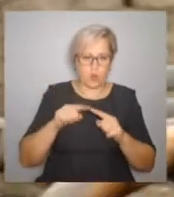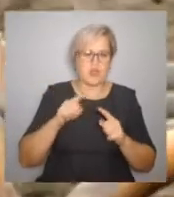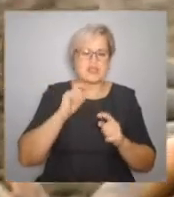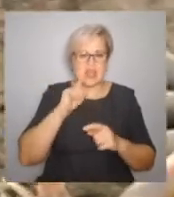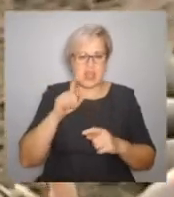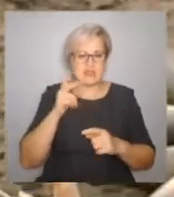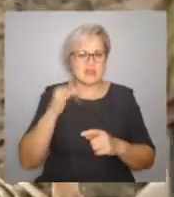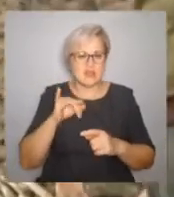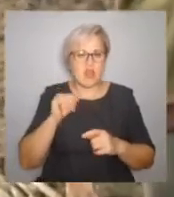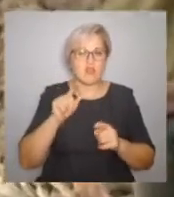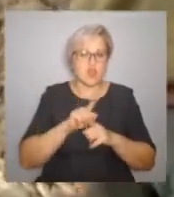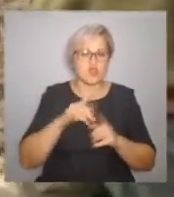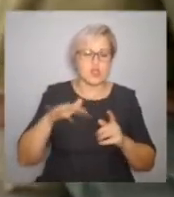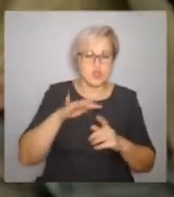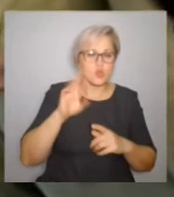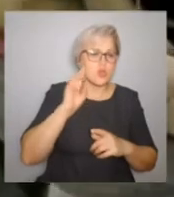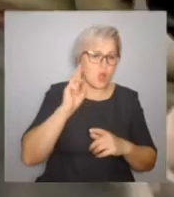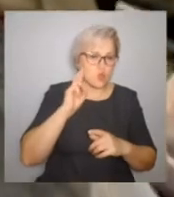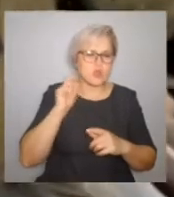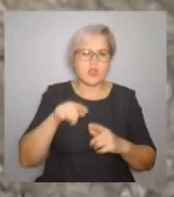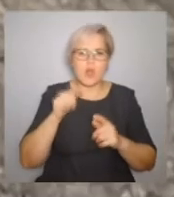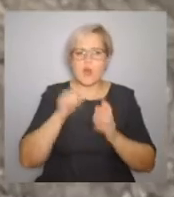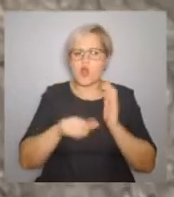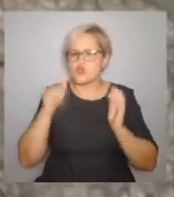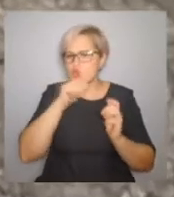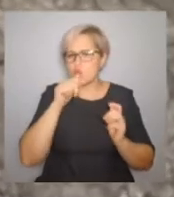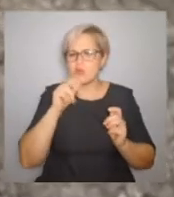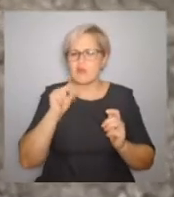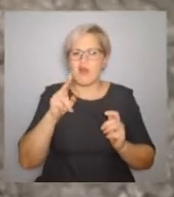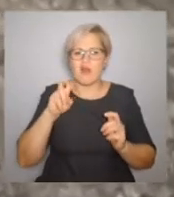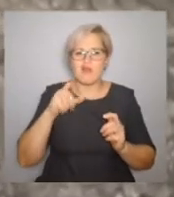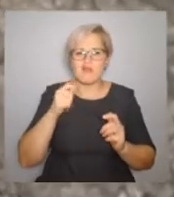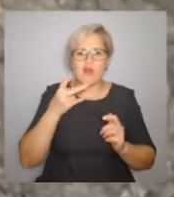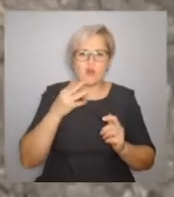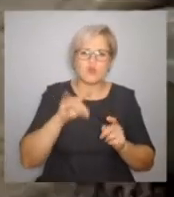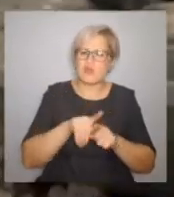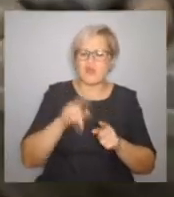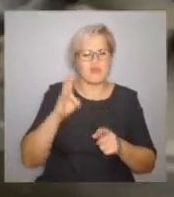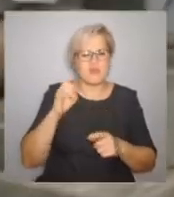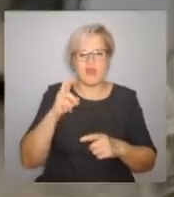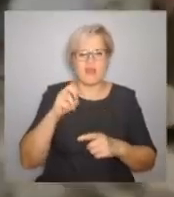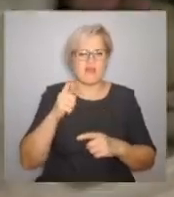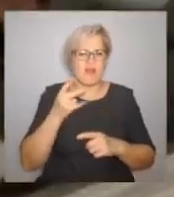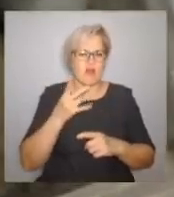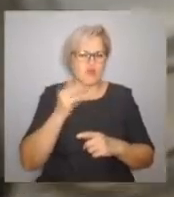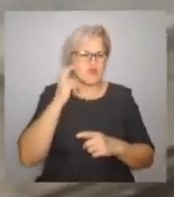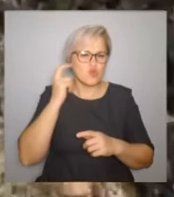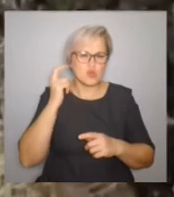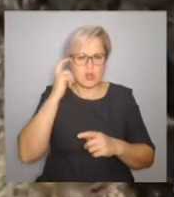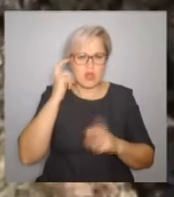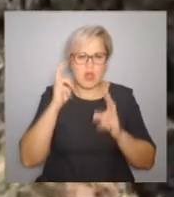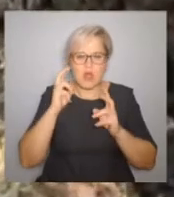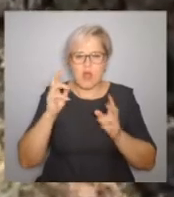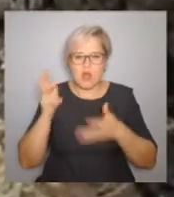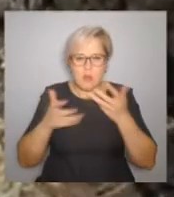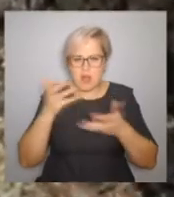извлекаются десятки тонн мамонтовых костей и бивней. Причем в отличном состоянии. К сожалению, подавляющая часть находок продается контрабандой за рубеж, тот